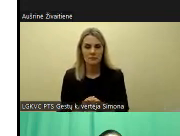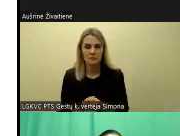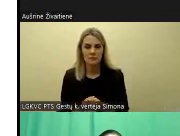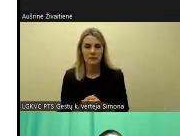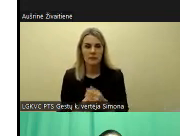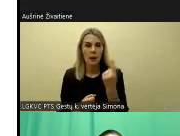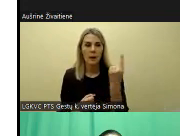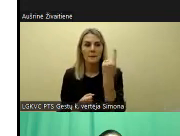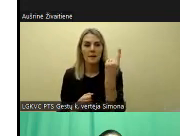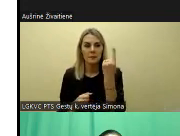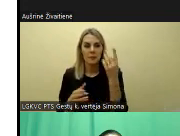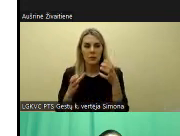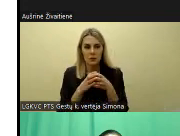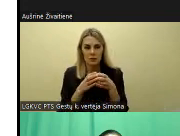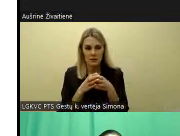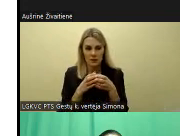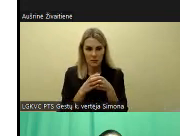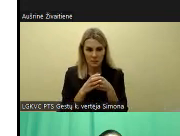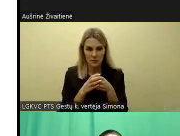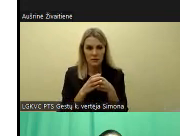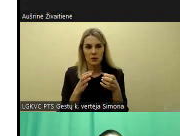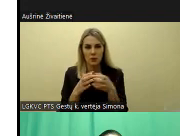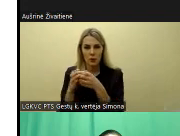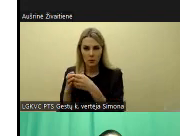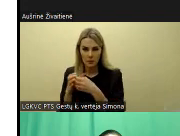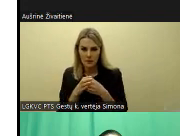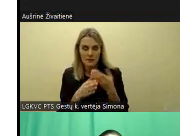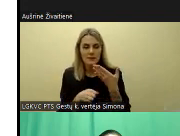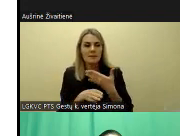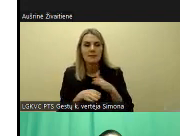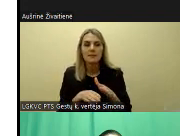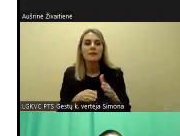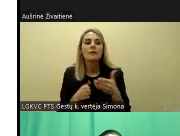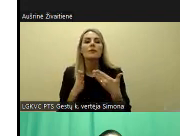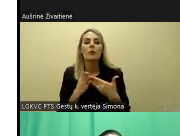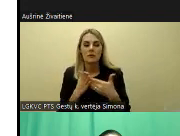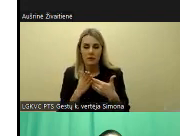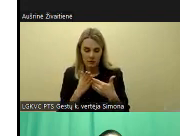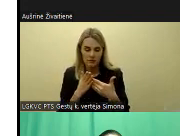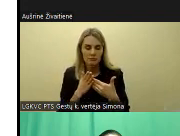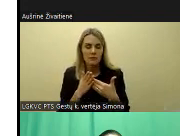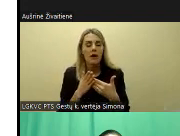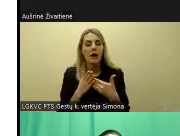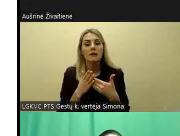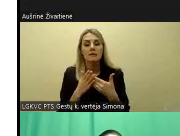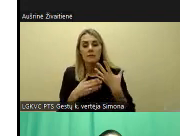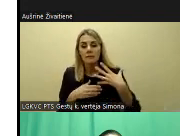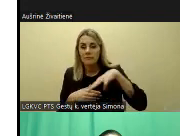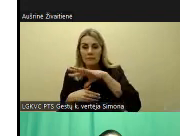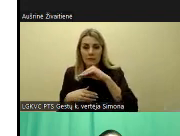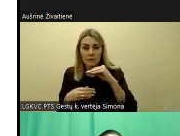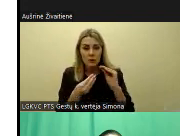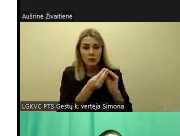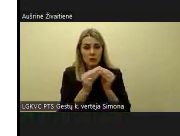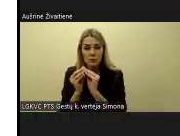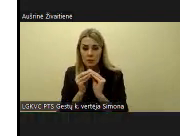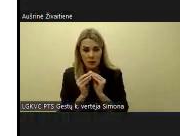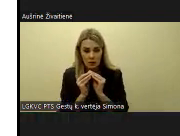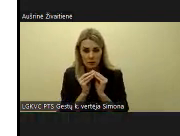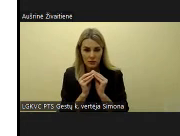Pirmas užsiėmimas grupėse, skirtas tam, kad jūs aptartumėte tarpusavėje. Tai ką jūs suprantate, kai